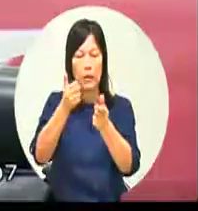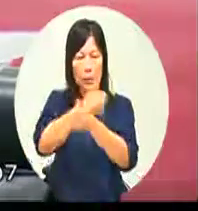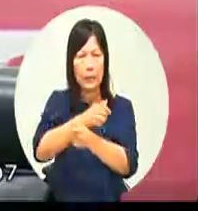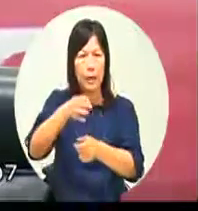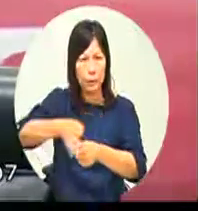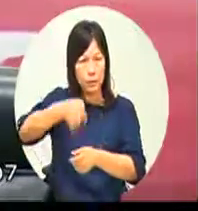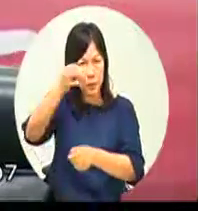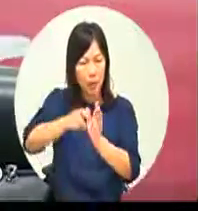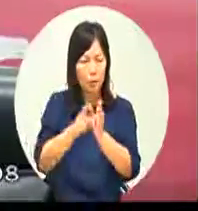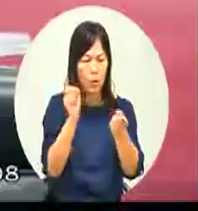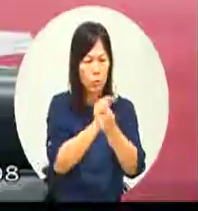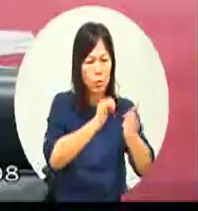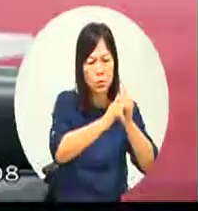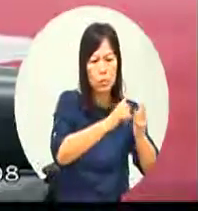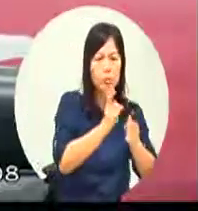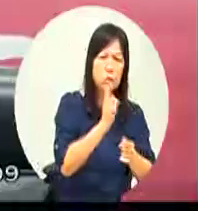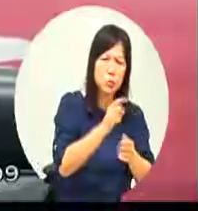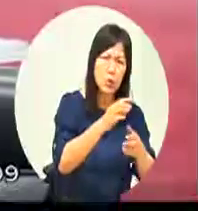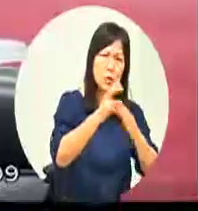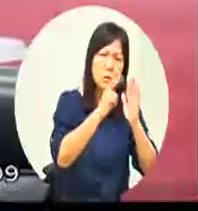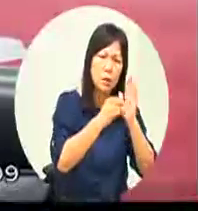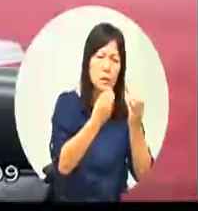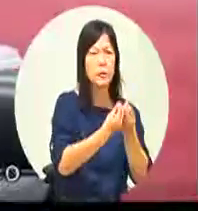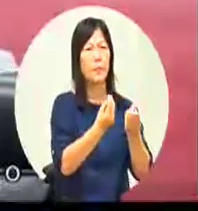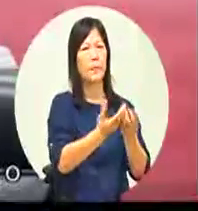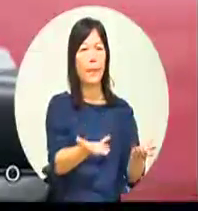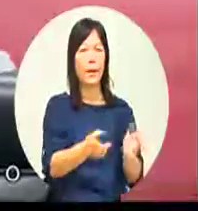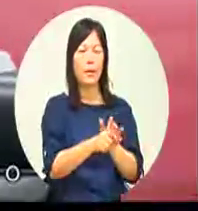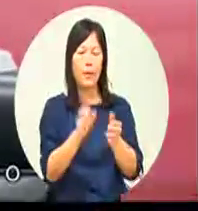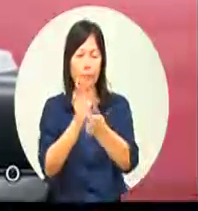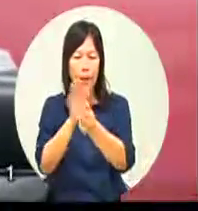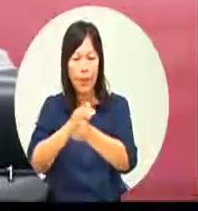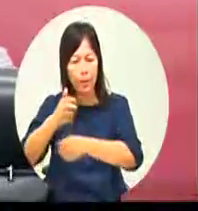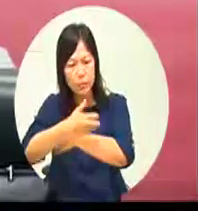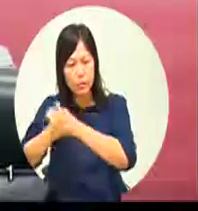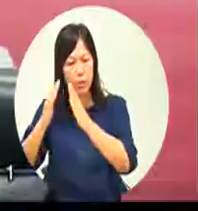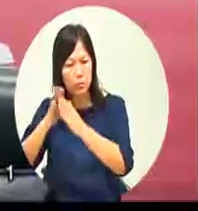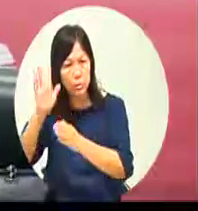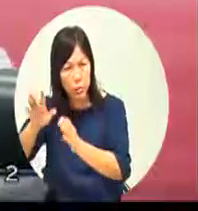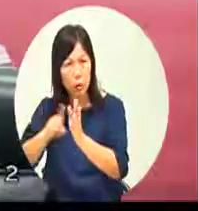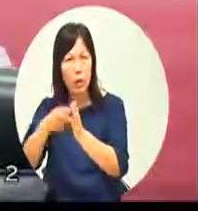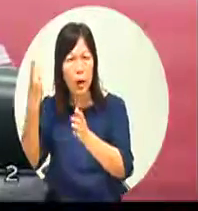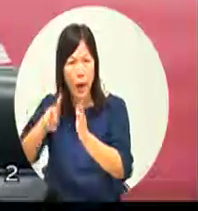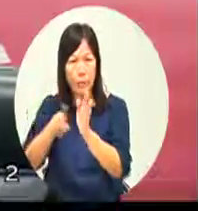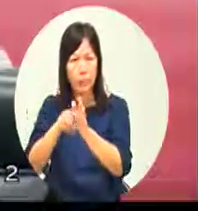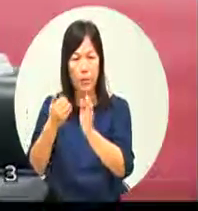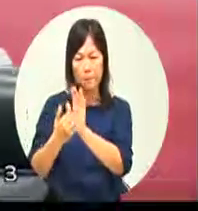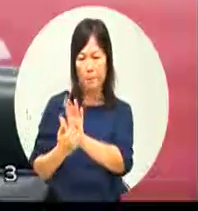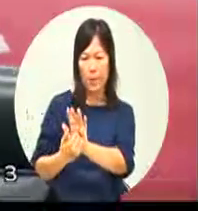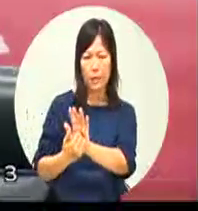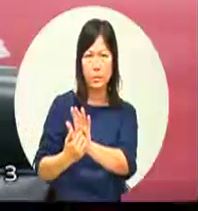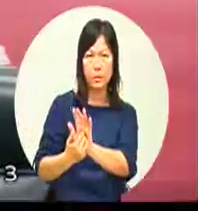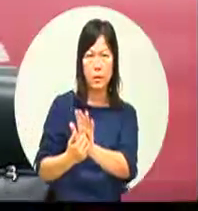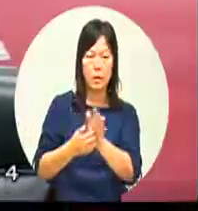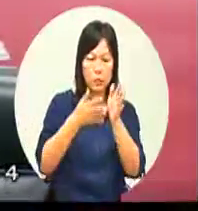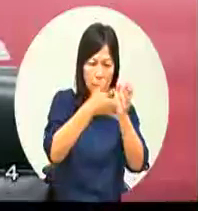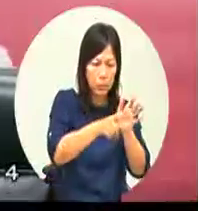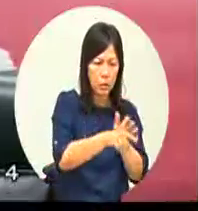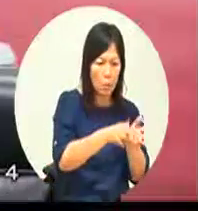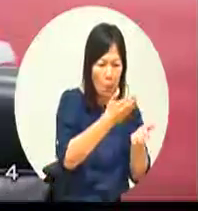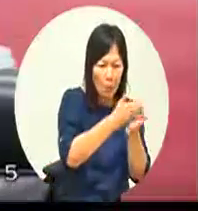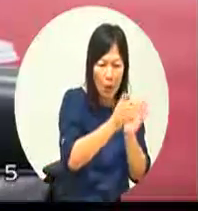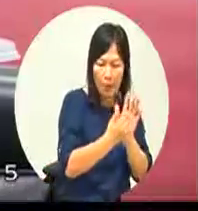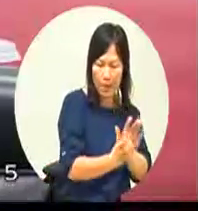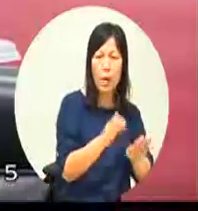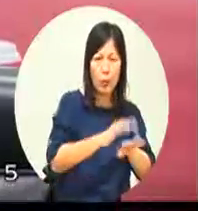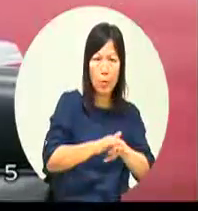怎么交代？讲啊，我处理外县市的，啊，然后处理外县市还有相对的会排挤处理高雄市，